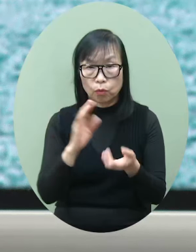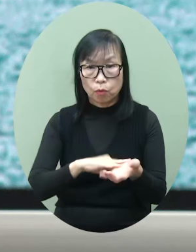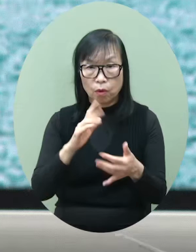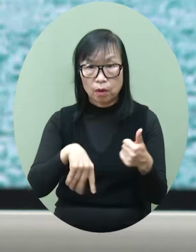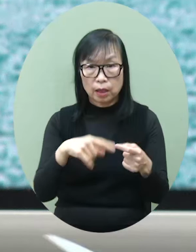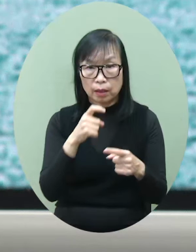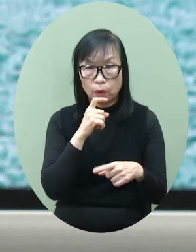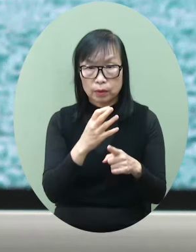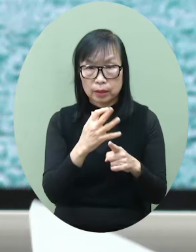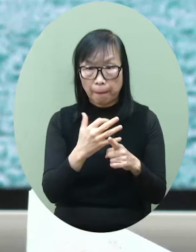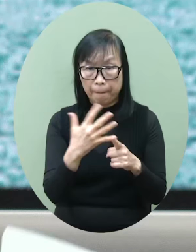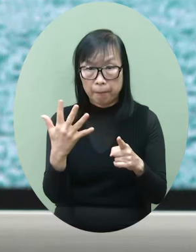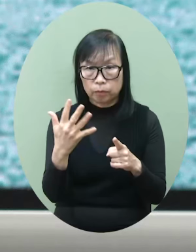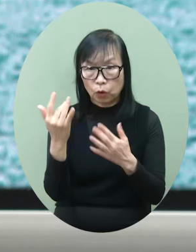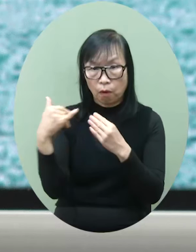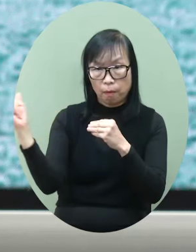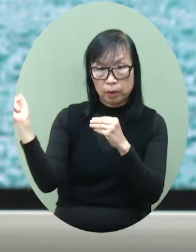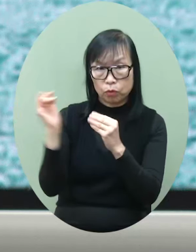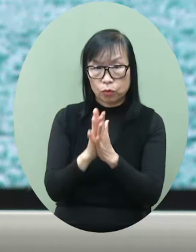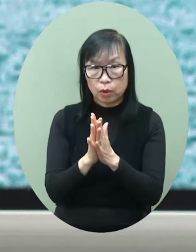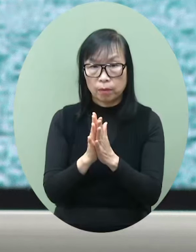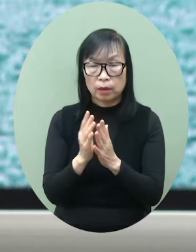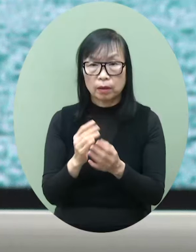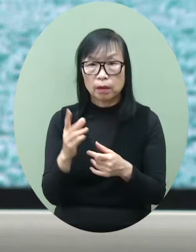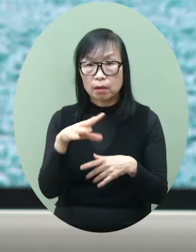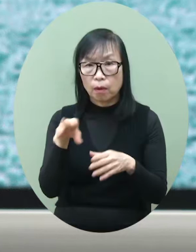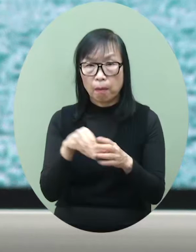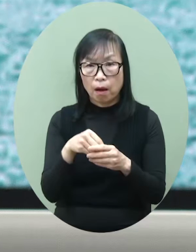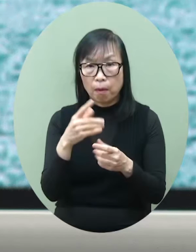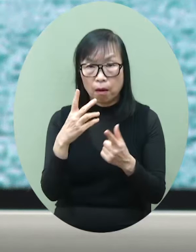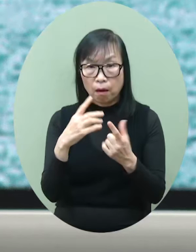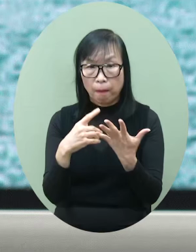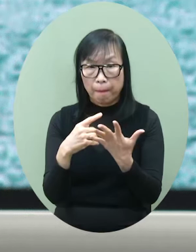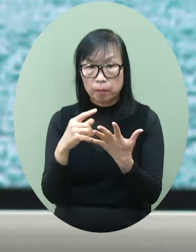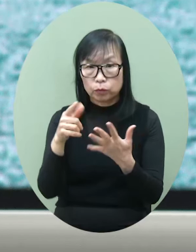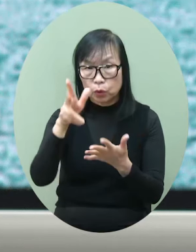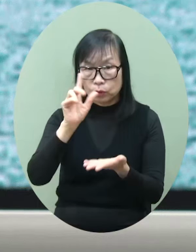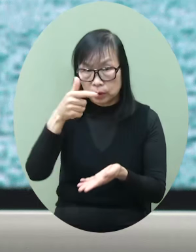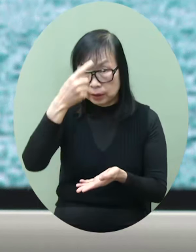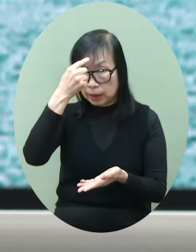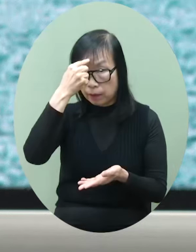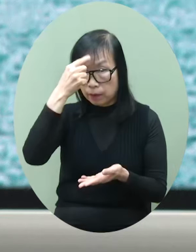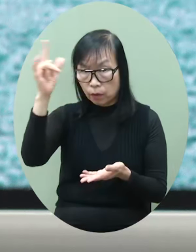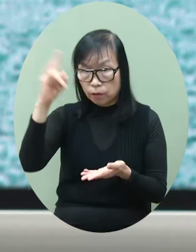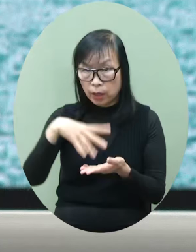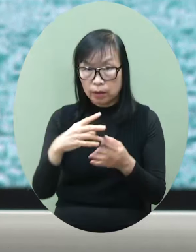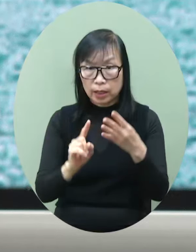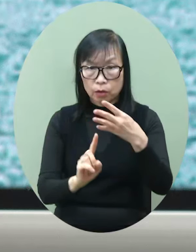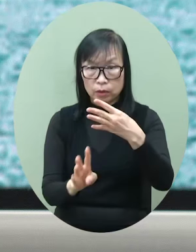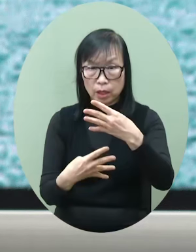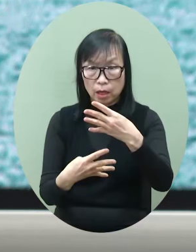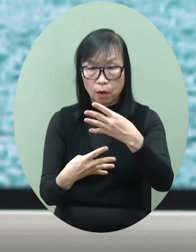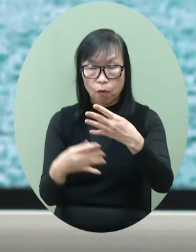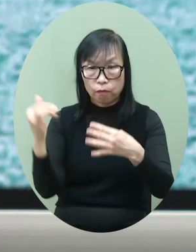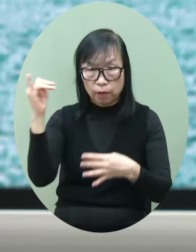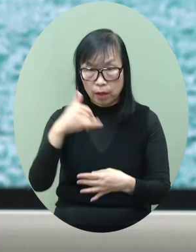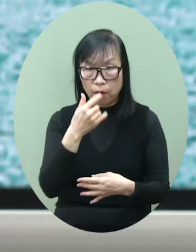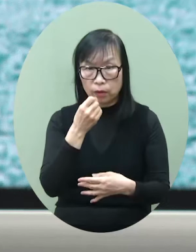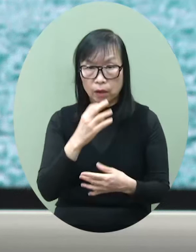15宗輸入性個案其中包括5宗是由印度抵港4月4日抵港人士